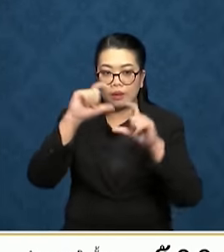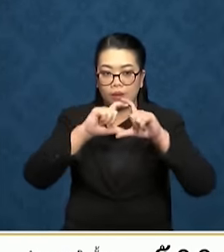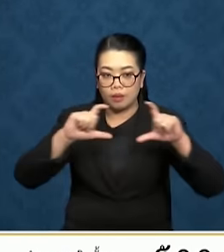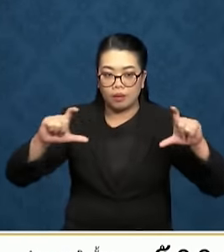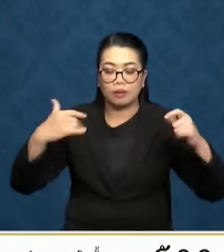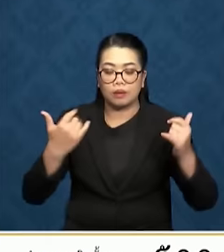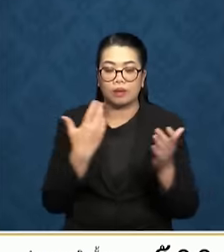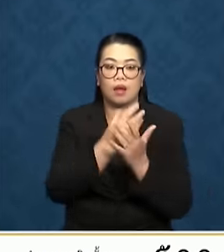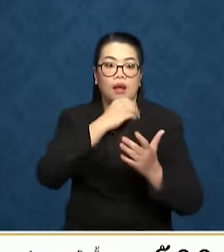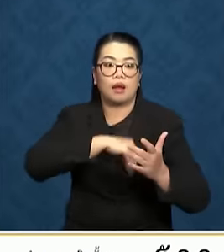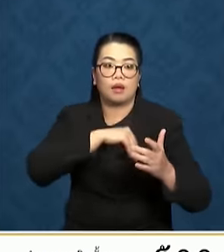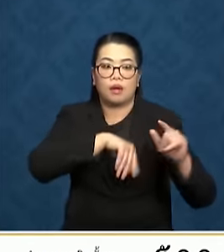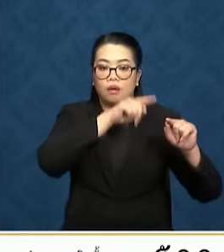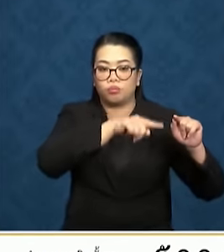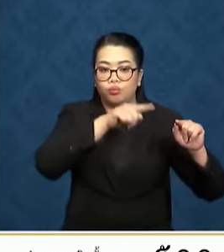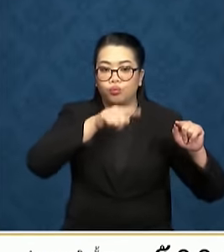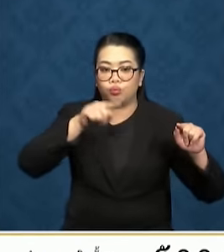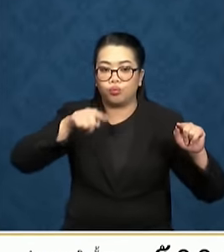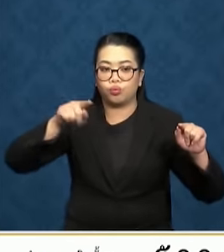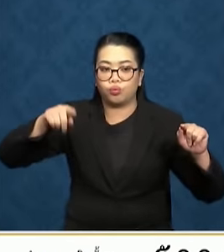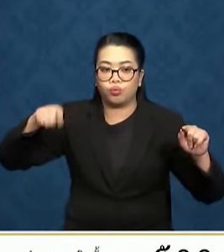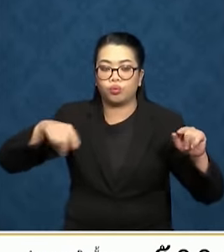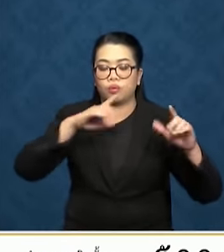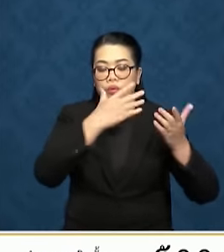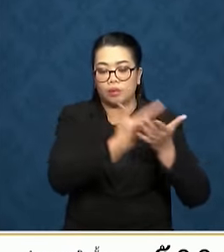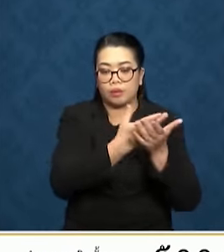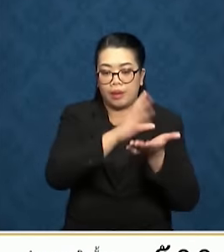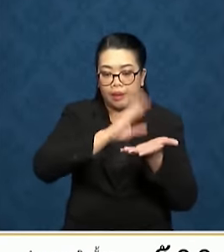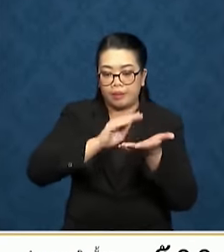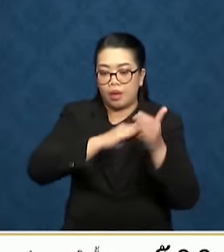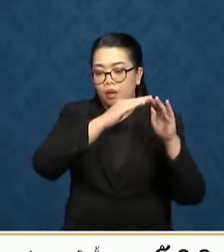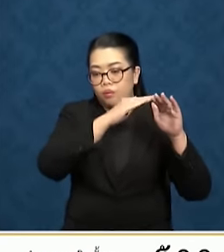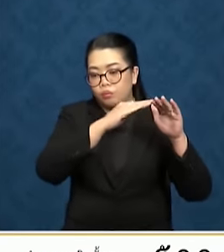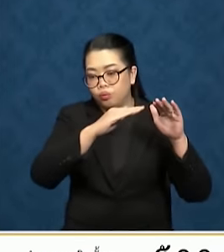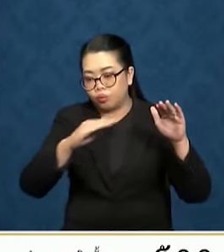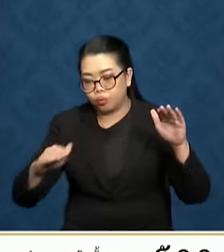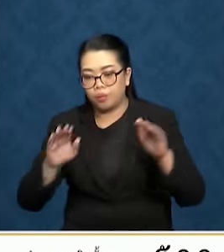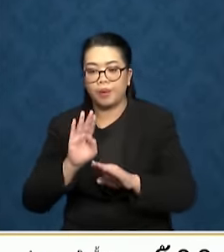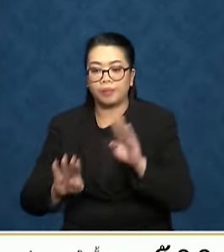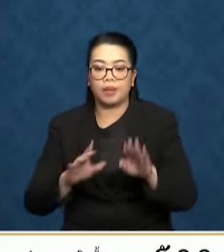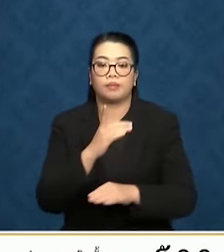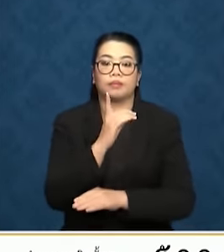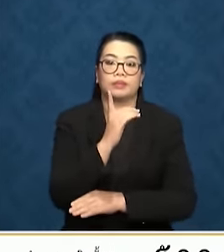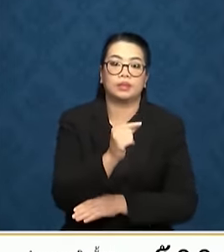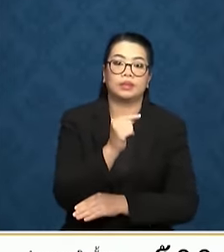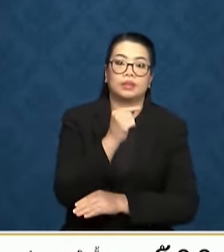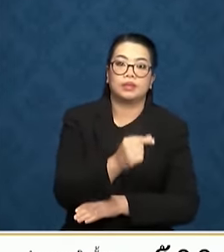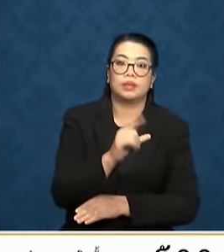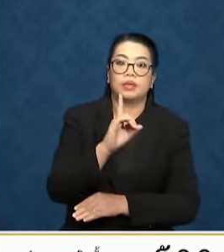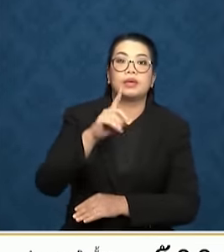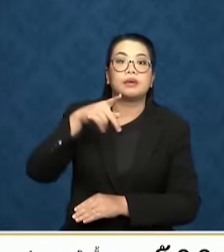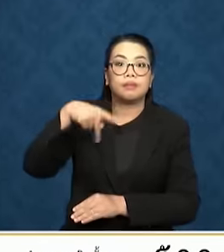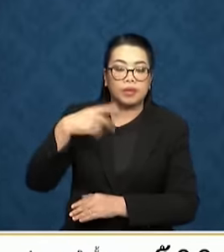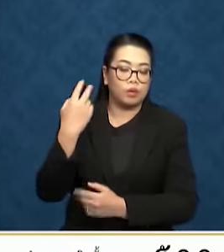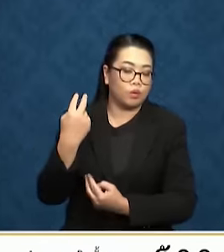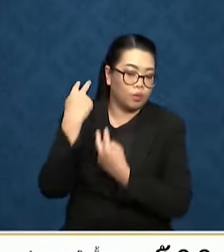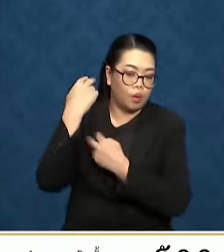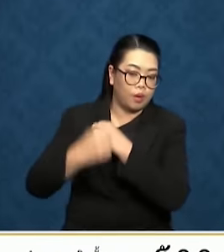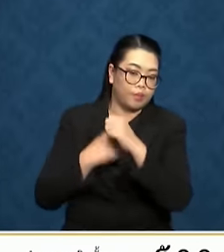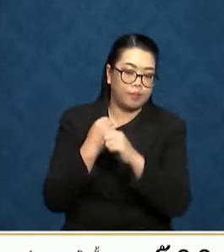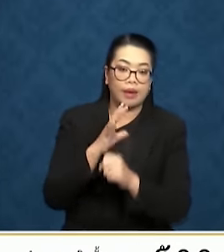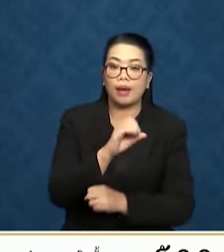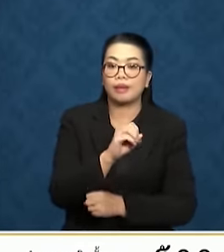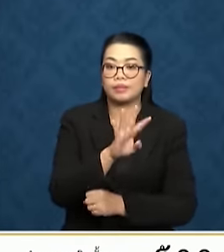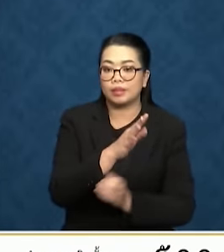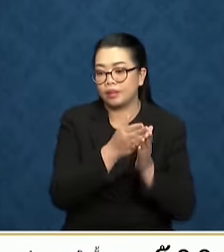ผวนและสัดส่วนการเก็บรายได้ลดลงเมื่อเทียบกับ GDPนะครับย้อนหลังไปถึงปี 2554จนถึงปี